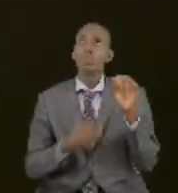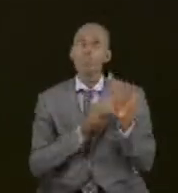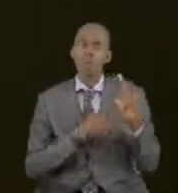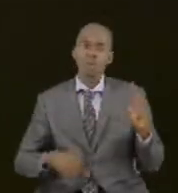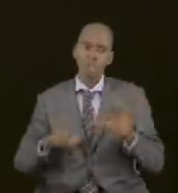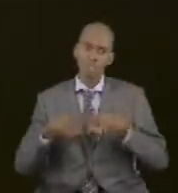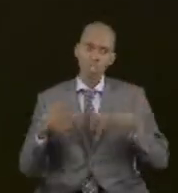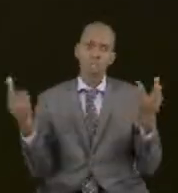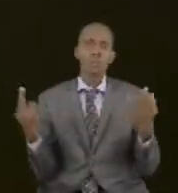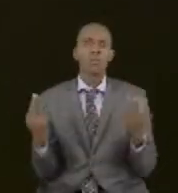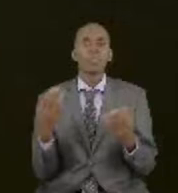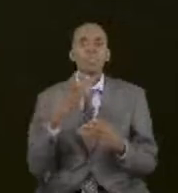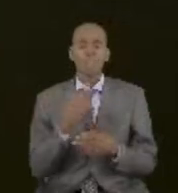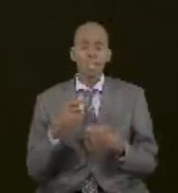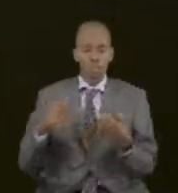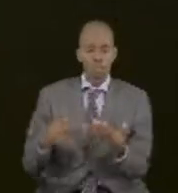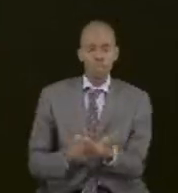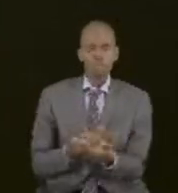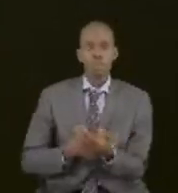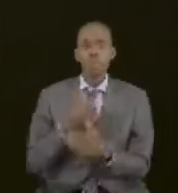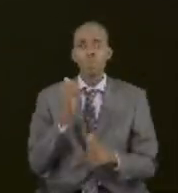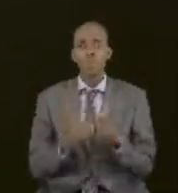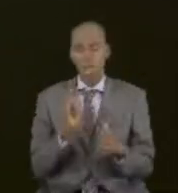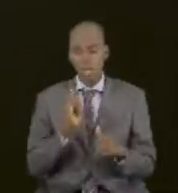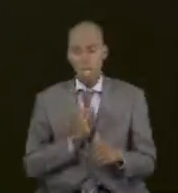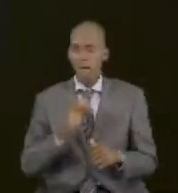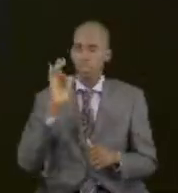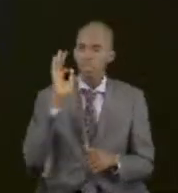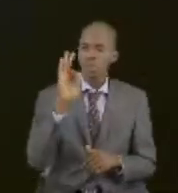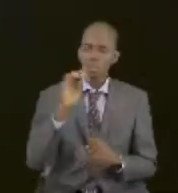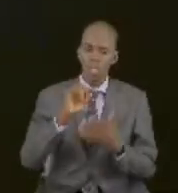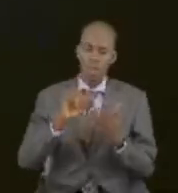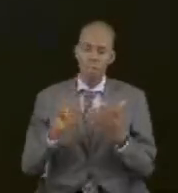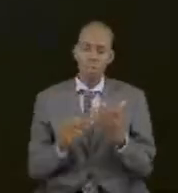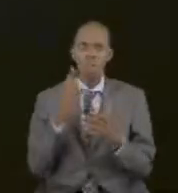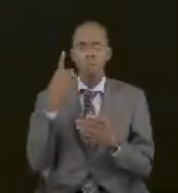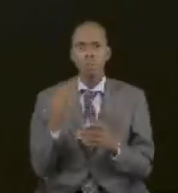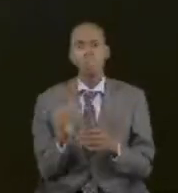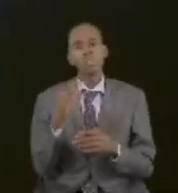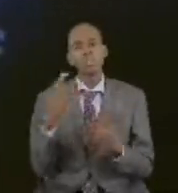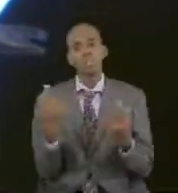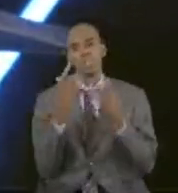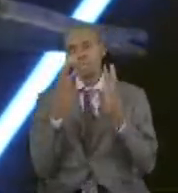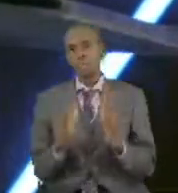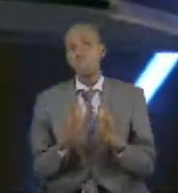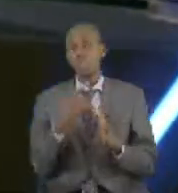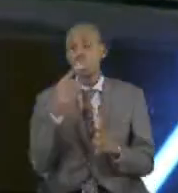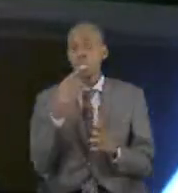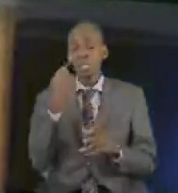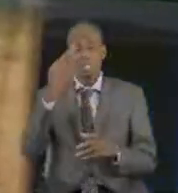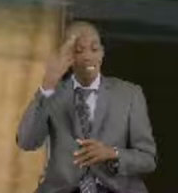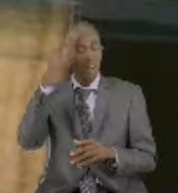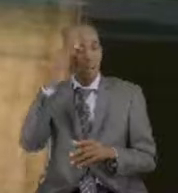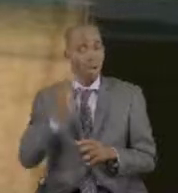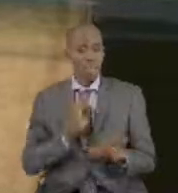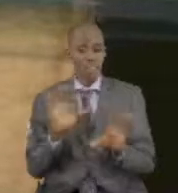exposé l'évangile que je prêche parmi les païens. Il dit, la raison pour laquelle j'ai fait ce que j'ai